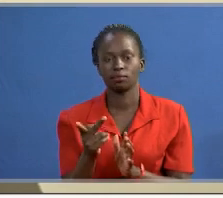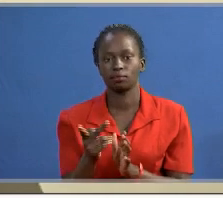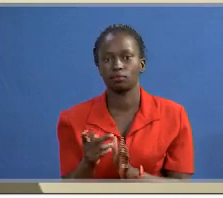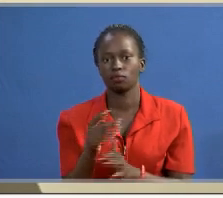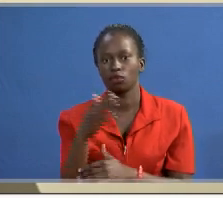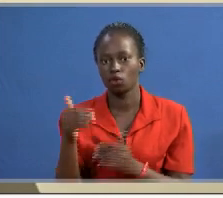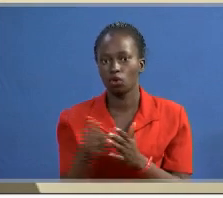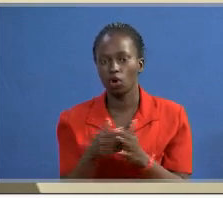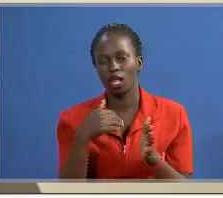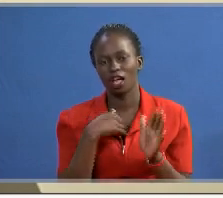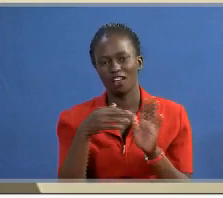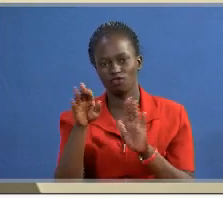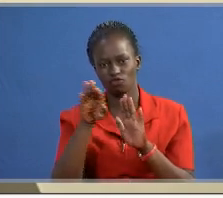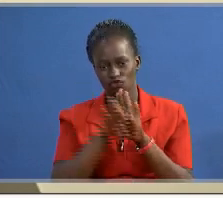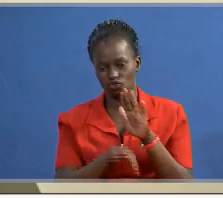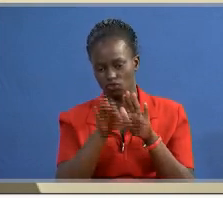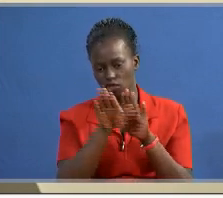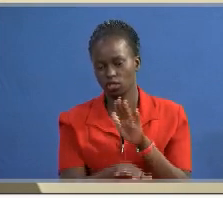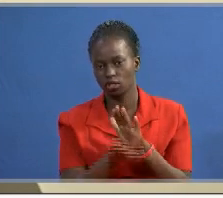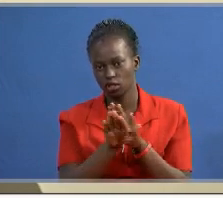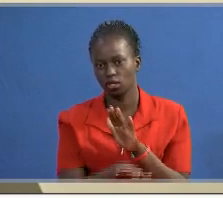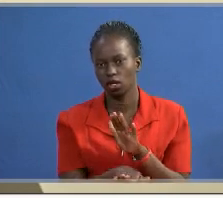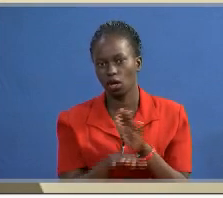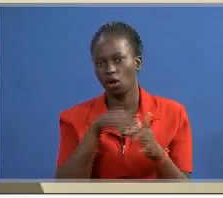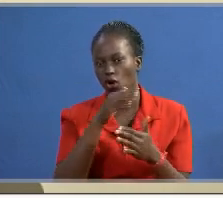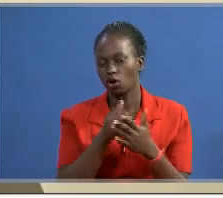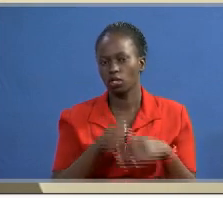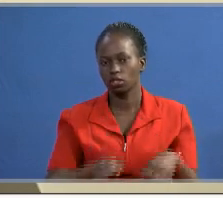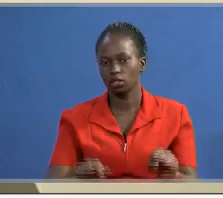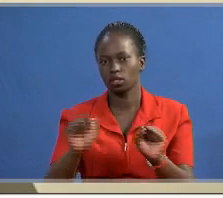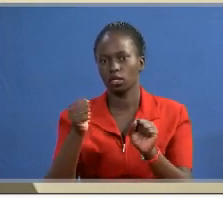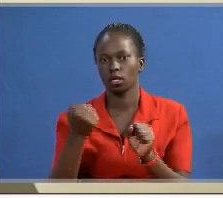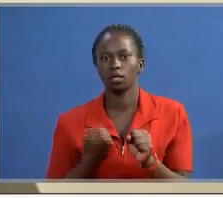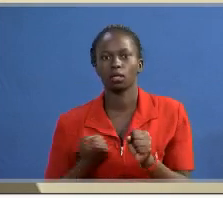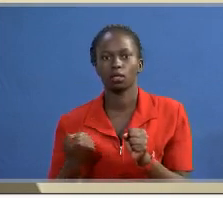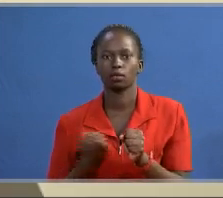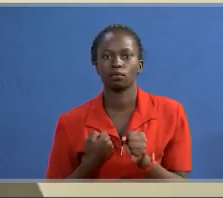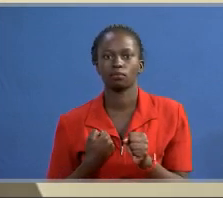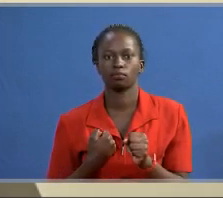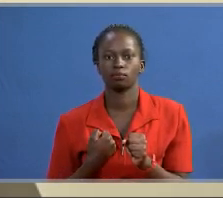at least upungufu yao street girls kwa street zetu.